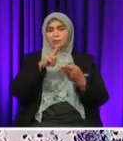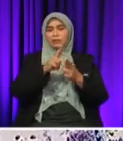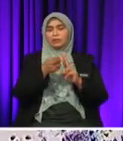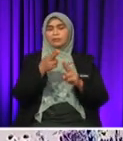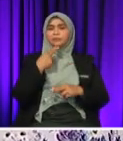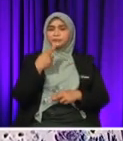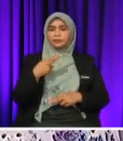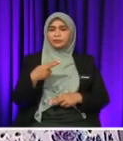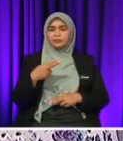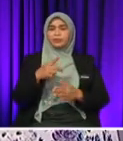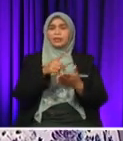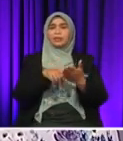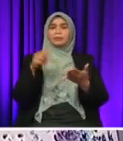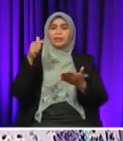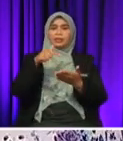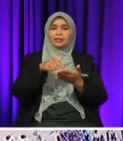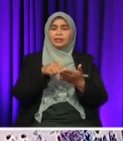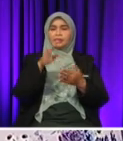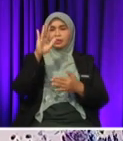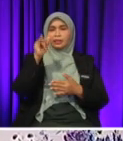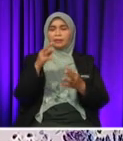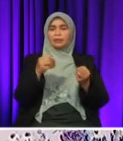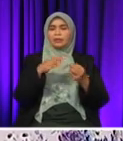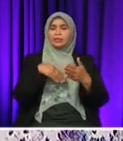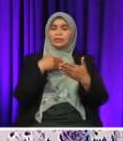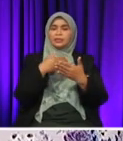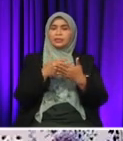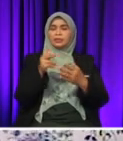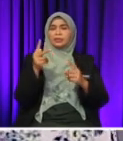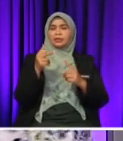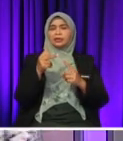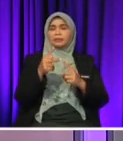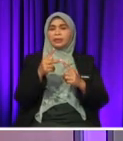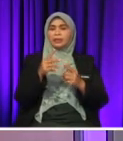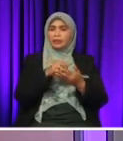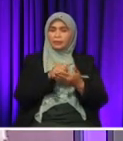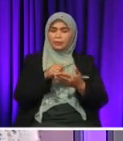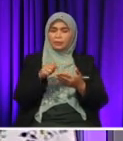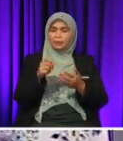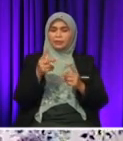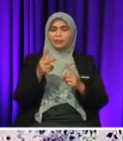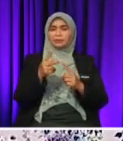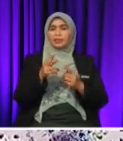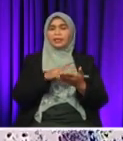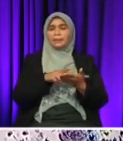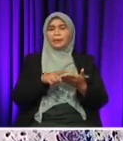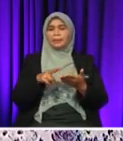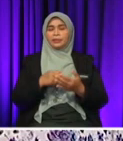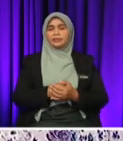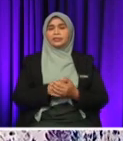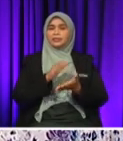kedua apalagi yang ingin disampaikan oleh pengarang kepada kita sebagai pembaca jadi rangkap dua